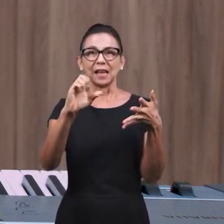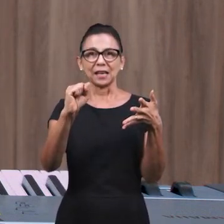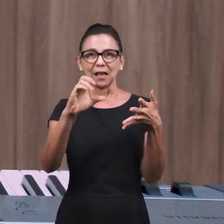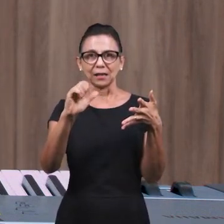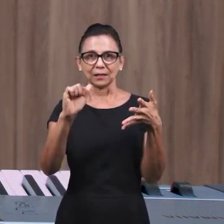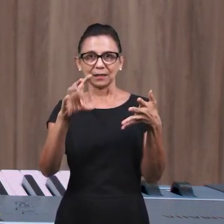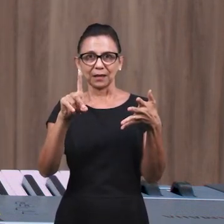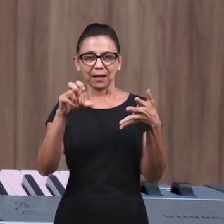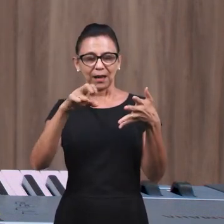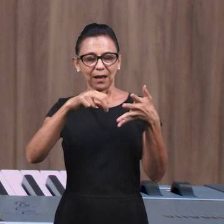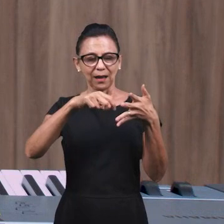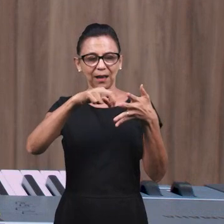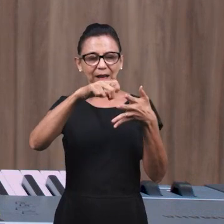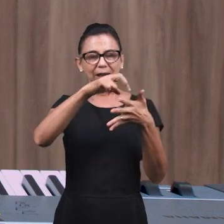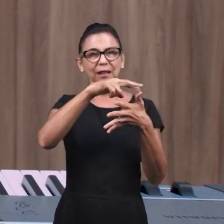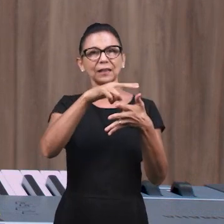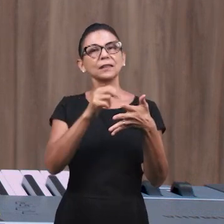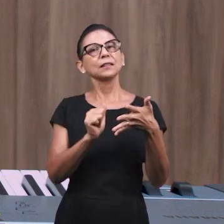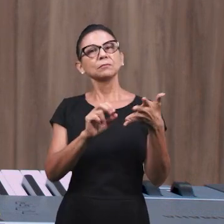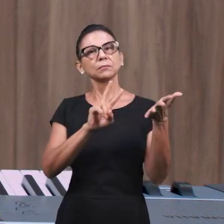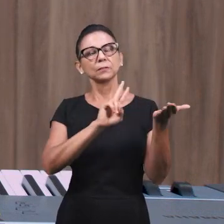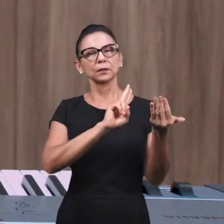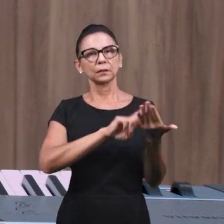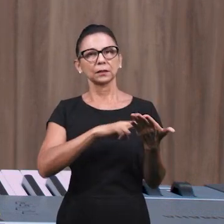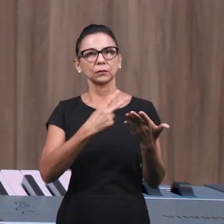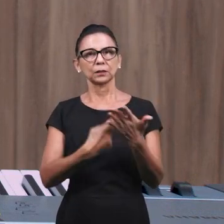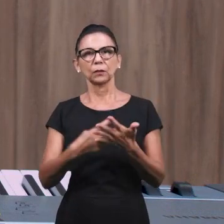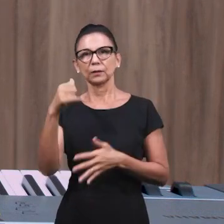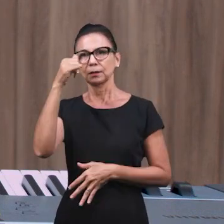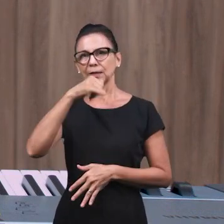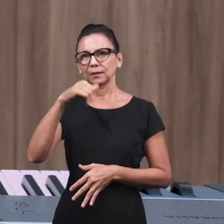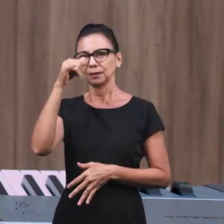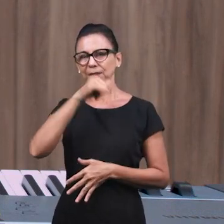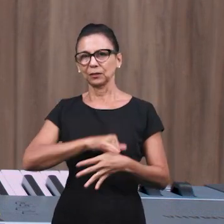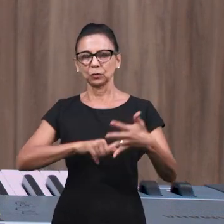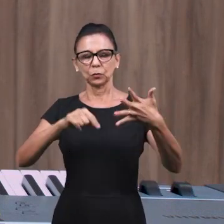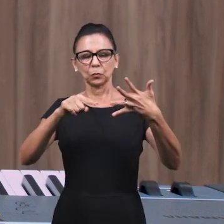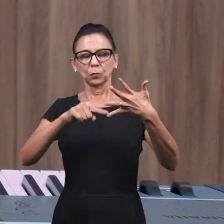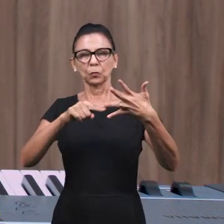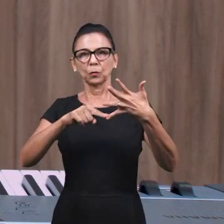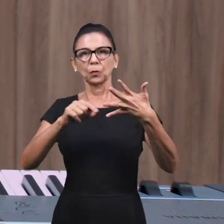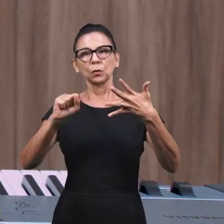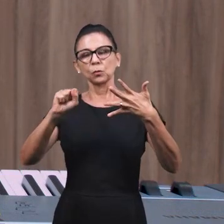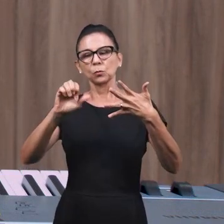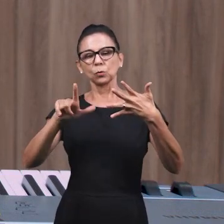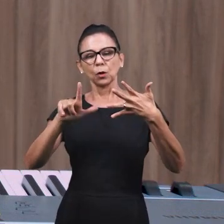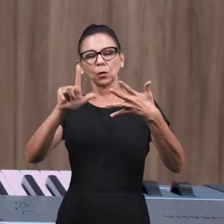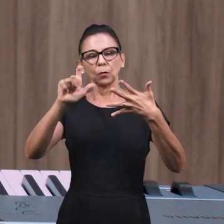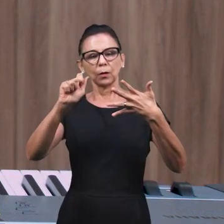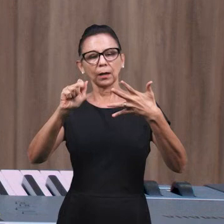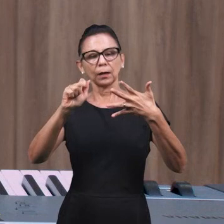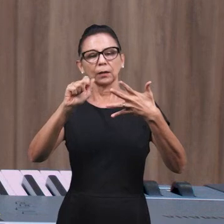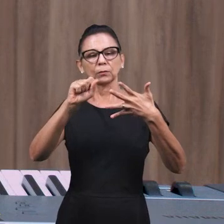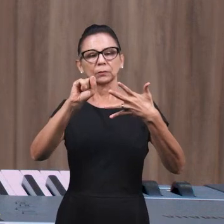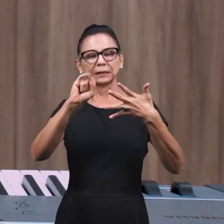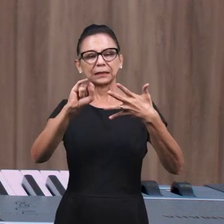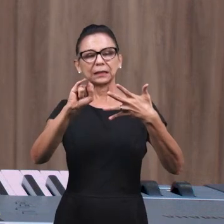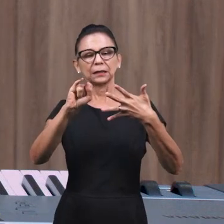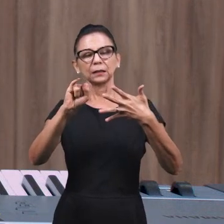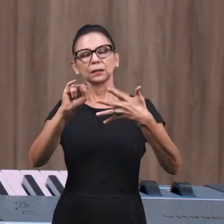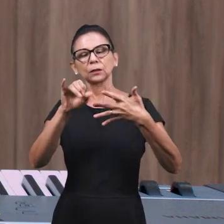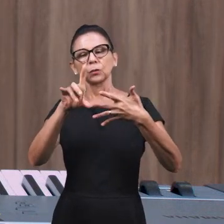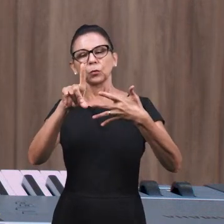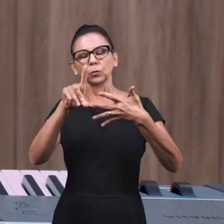échelle, n'est-ce pas? Donc, et on commence notre premier marche avec le sol, la, si, do, ré,